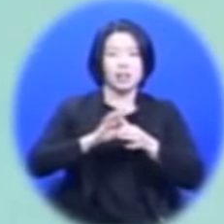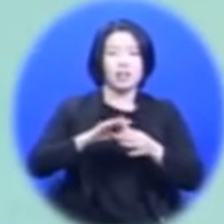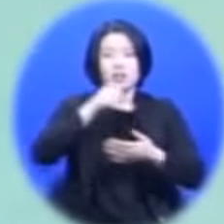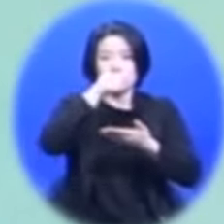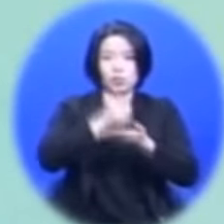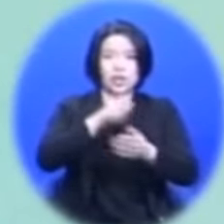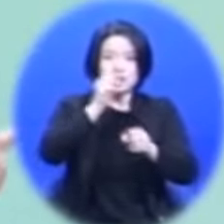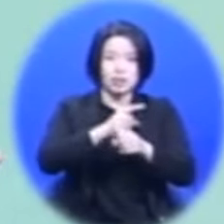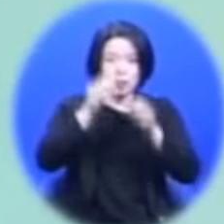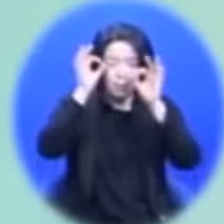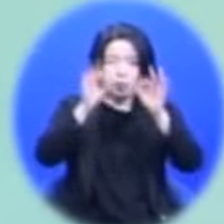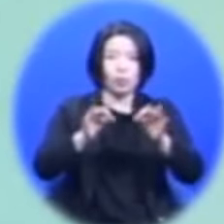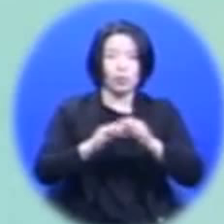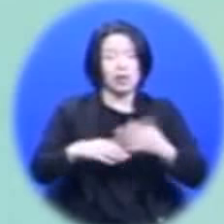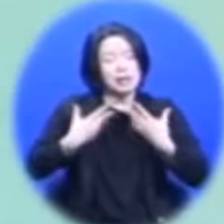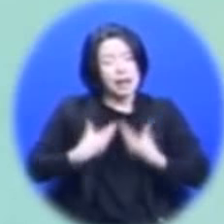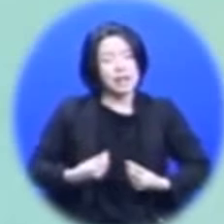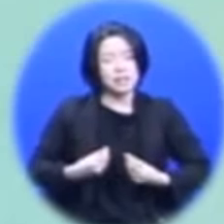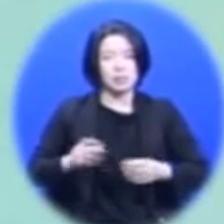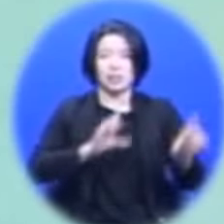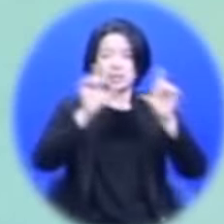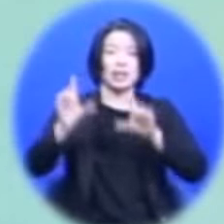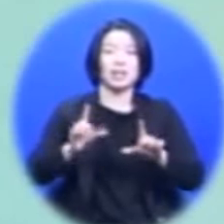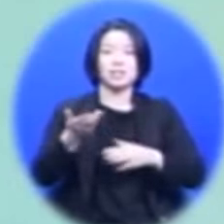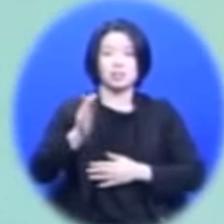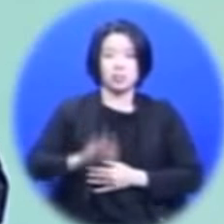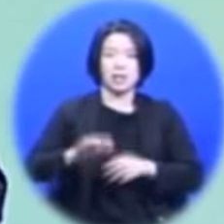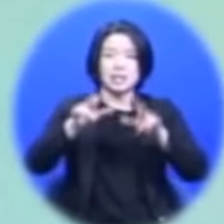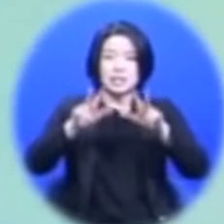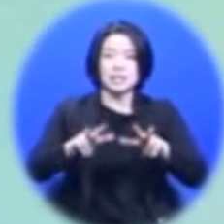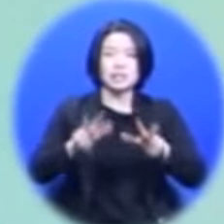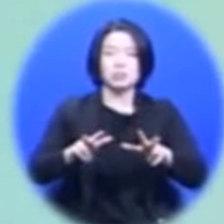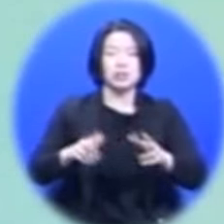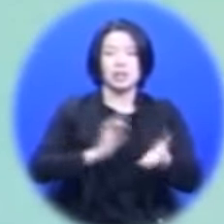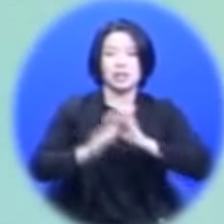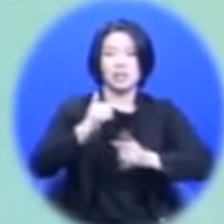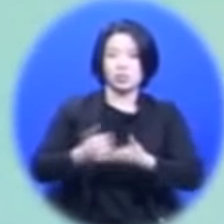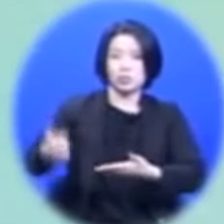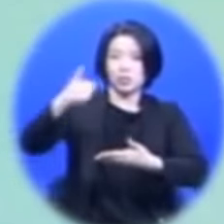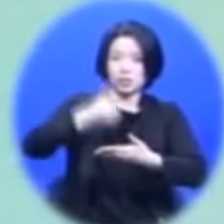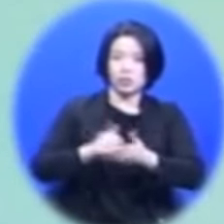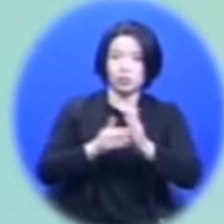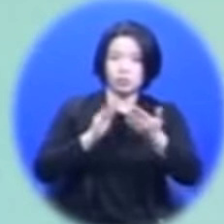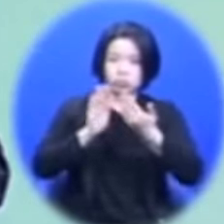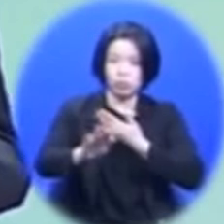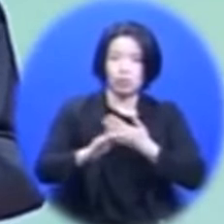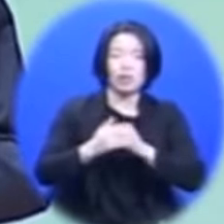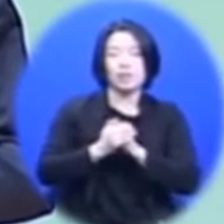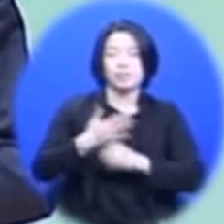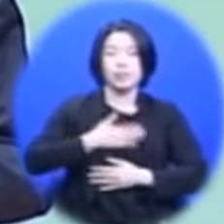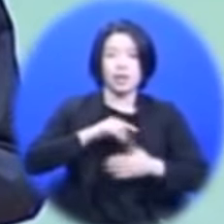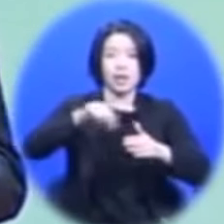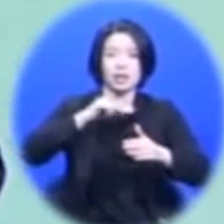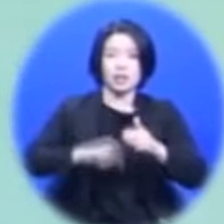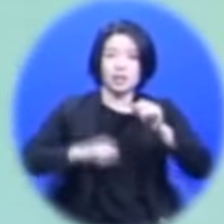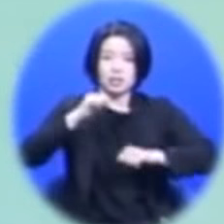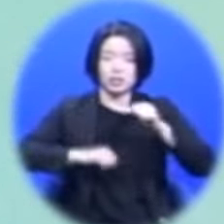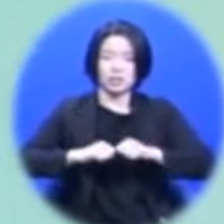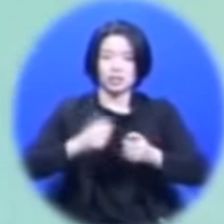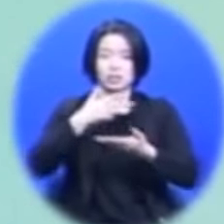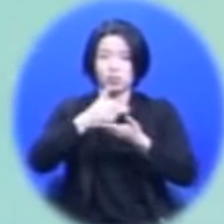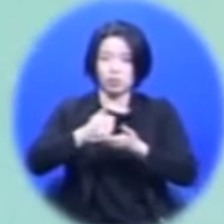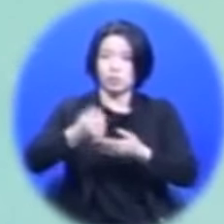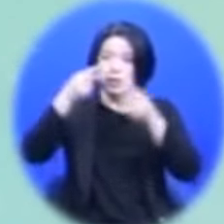죄성을 바라보며 낙심에 빠져 살았지만 그러나 이제는 예수님을 영접하고 난 다음에 내 안에 역사하시는